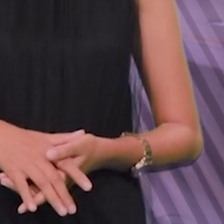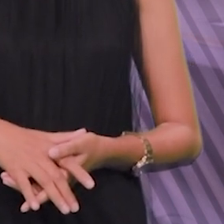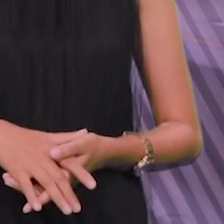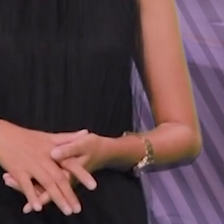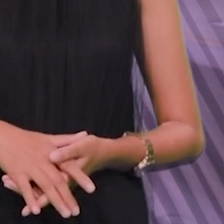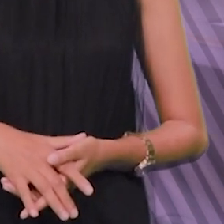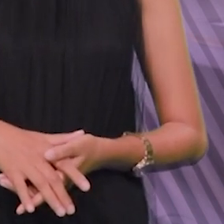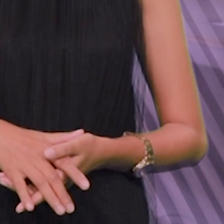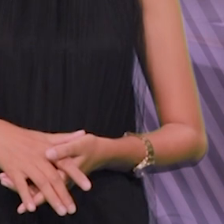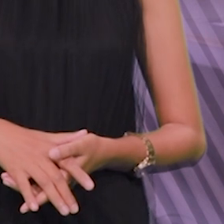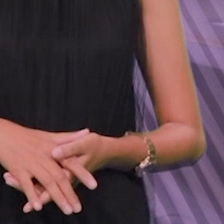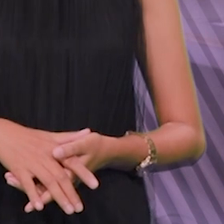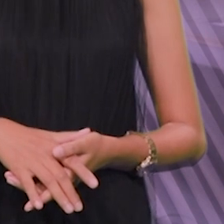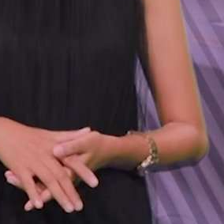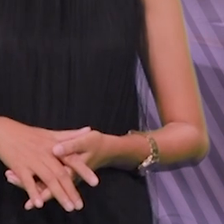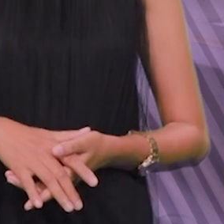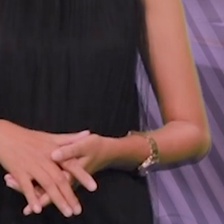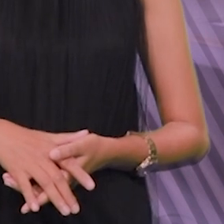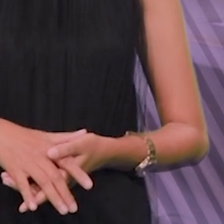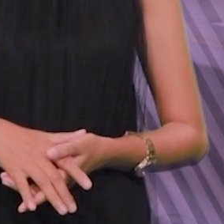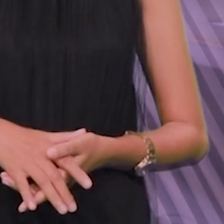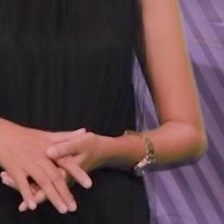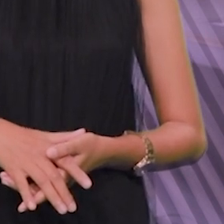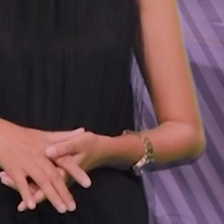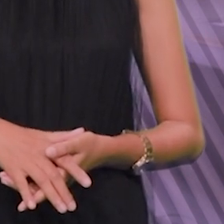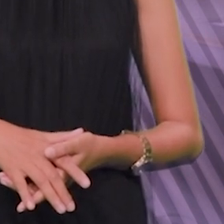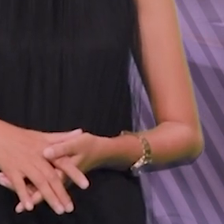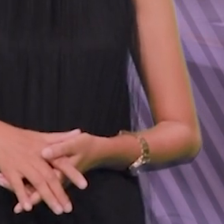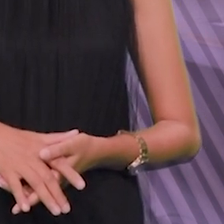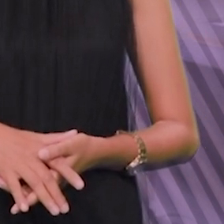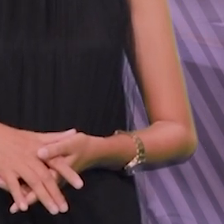botão notificação? Até no né, e te voltar a levar lá com informação para você, ami. Obrigada!